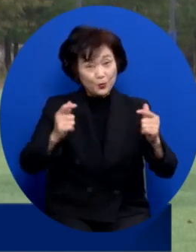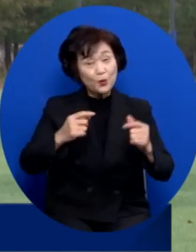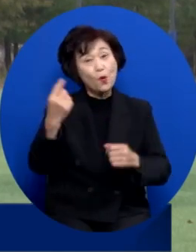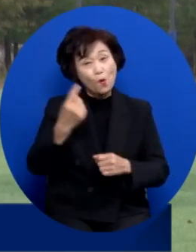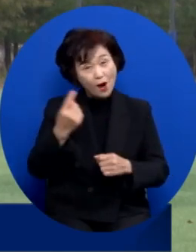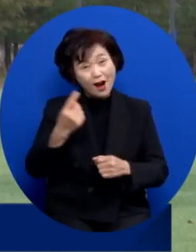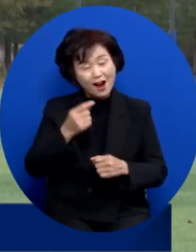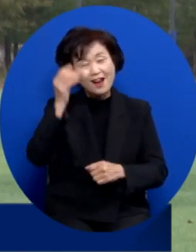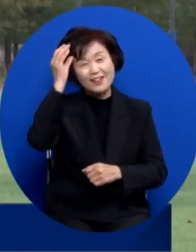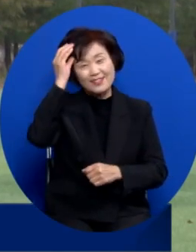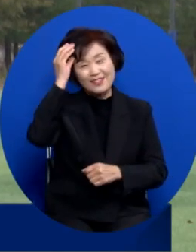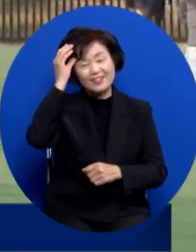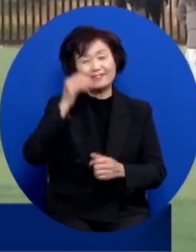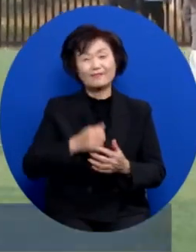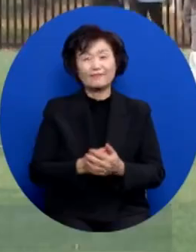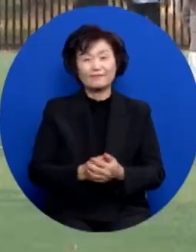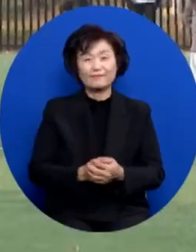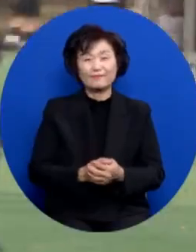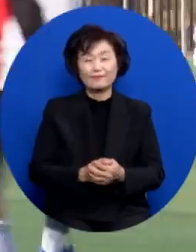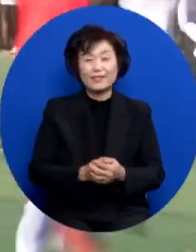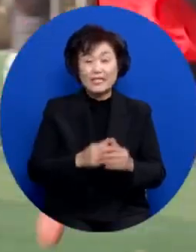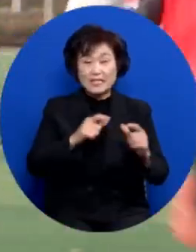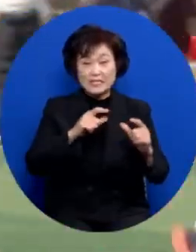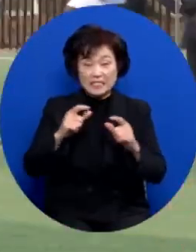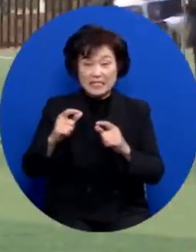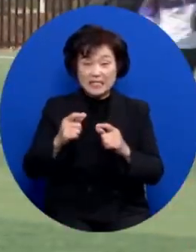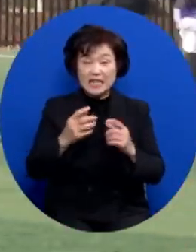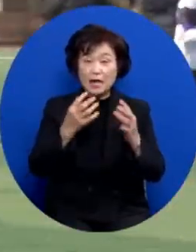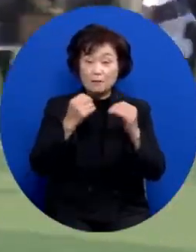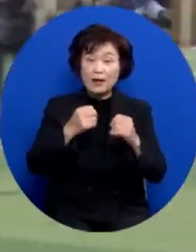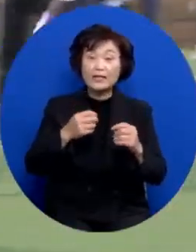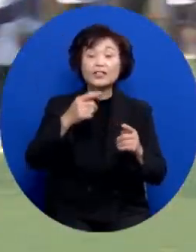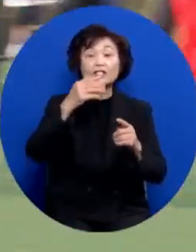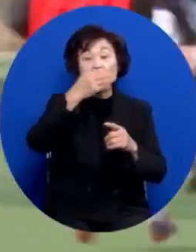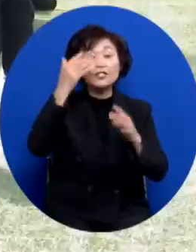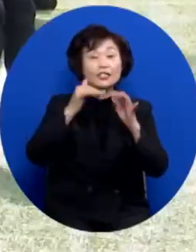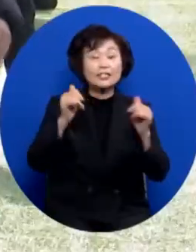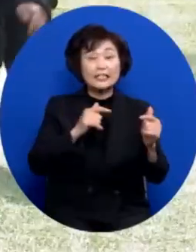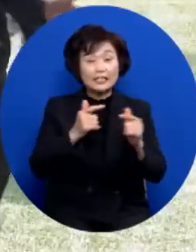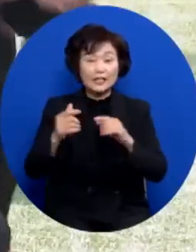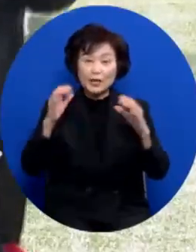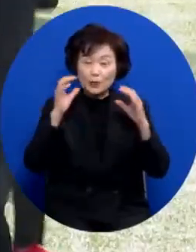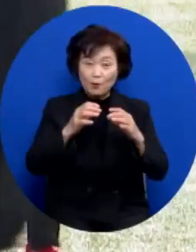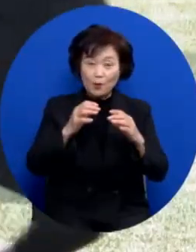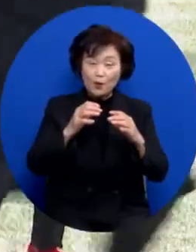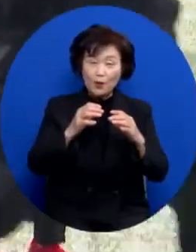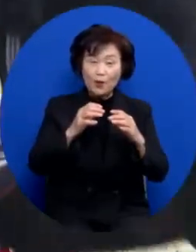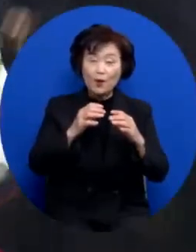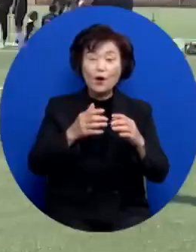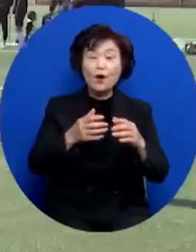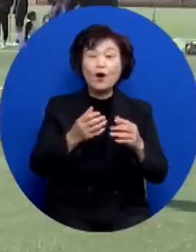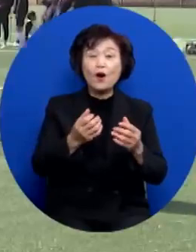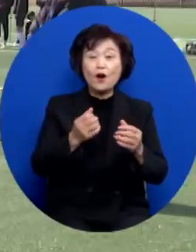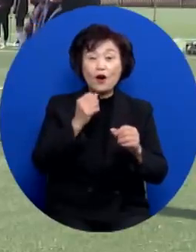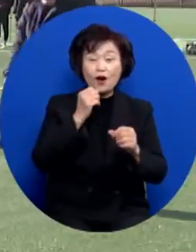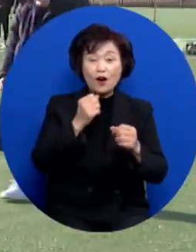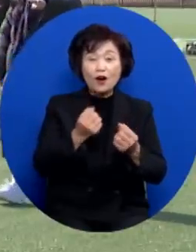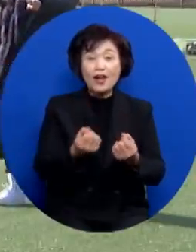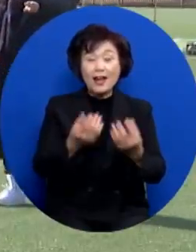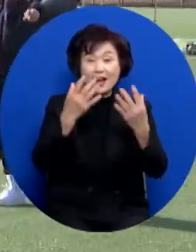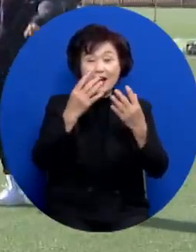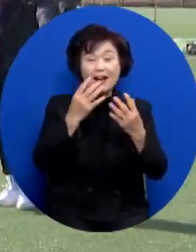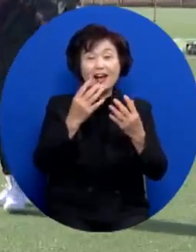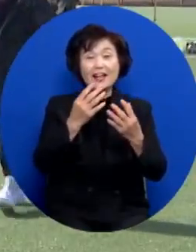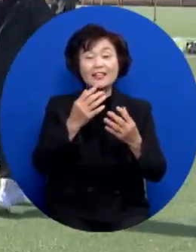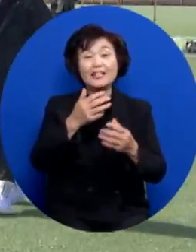것이라 기대하고 있습니다. 지역의 여러 교회 청년들이 모여 자발적으로 개최한 청년 월드컵. 스포츠를 통해 함께